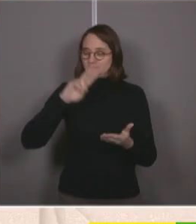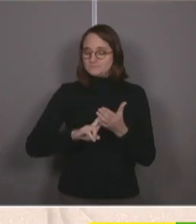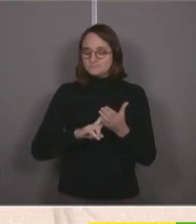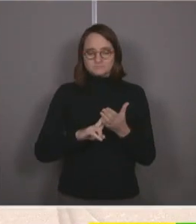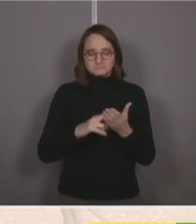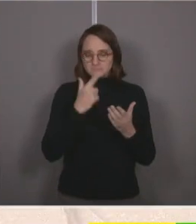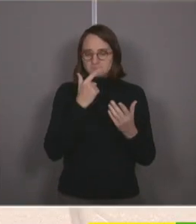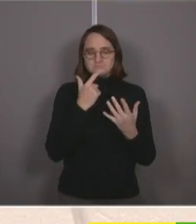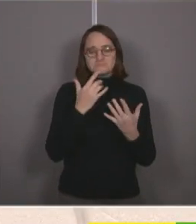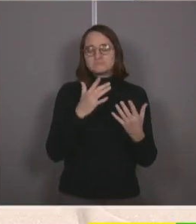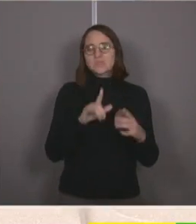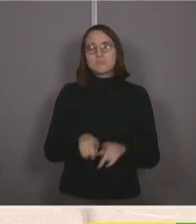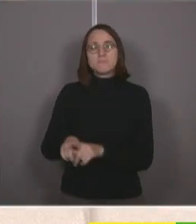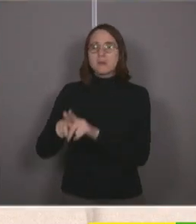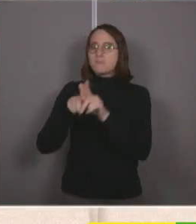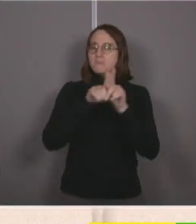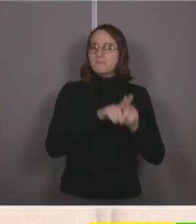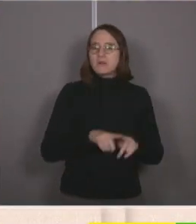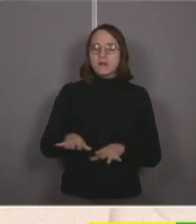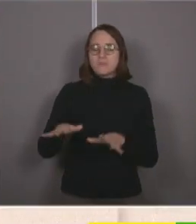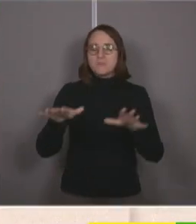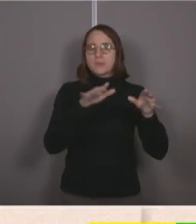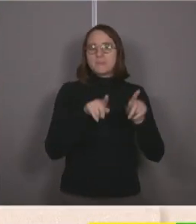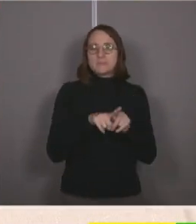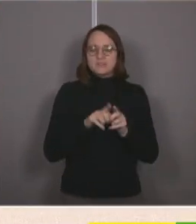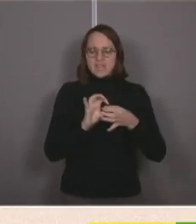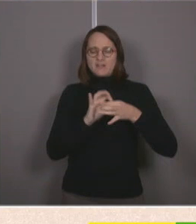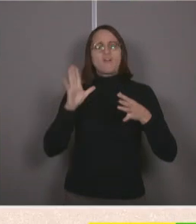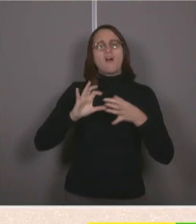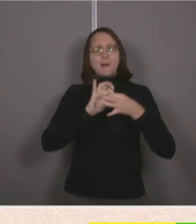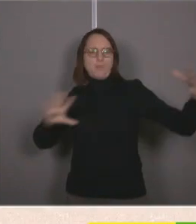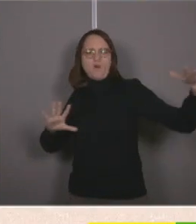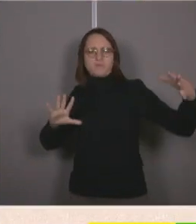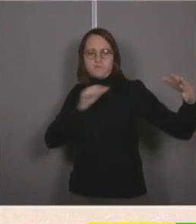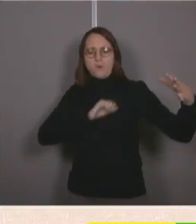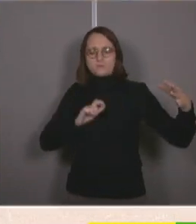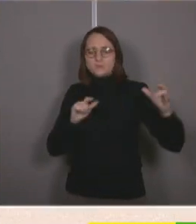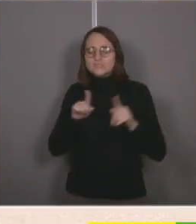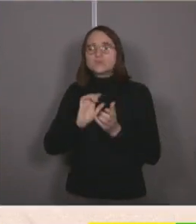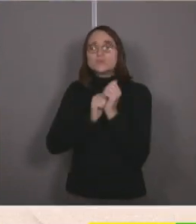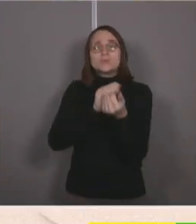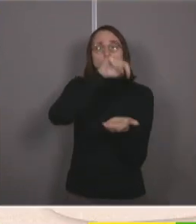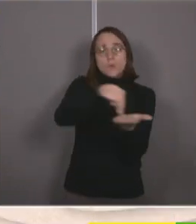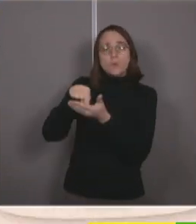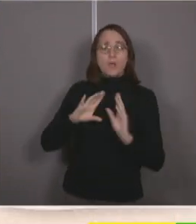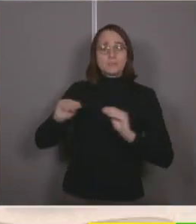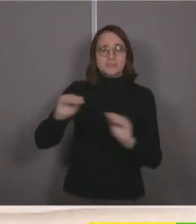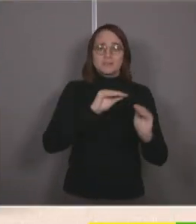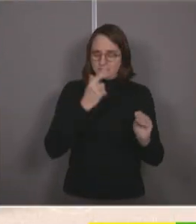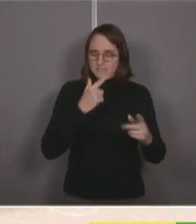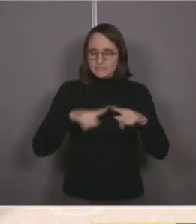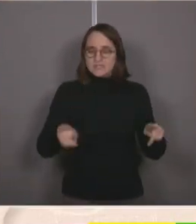sorte d'homogénéisation du regard des Français. De moins en moins de clivages, de moins en moins de clivages géographiques et même plus de différence